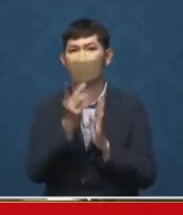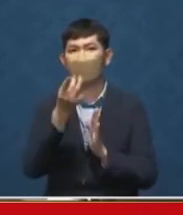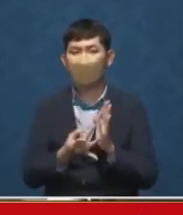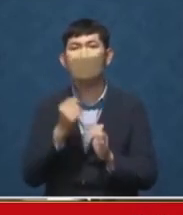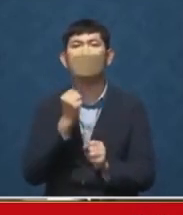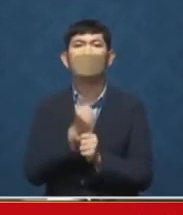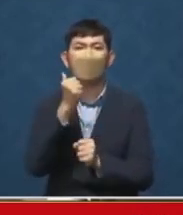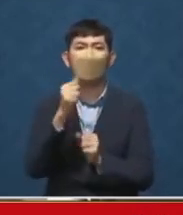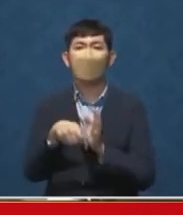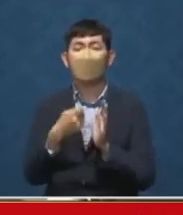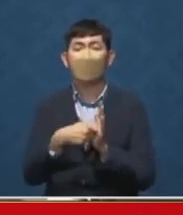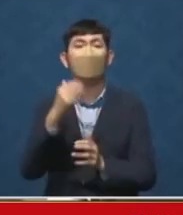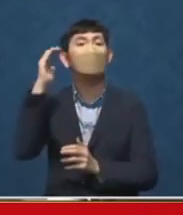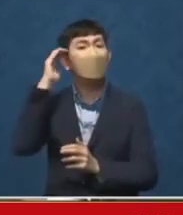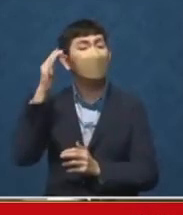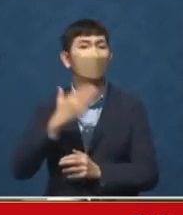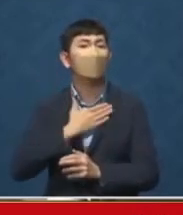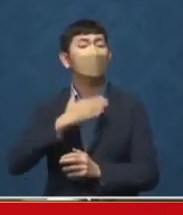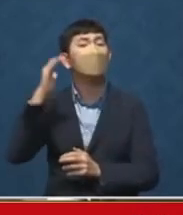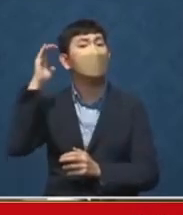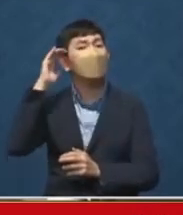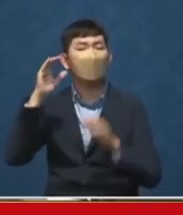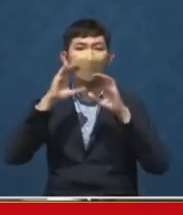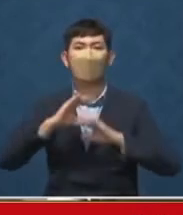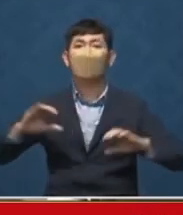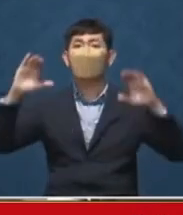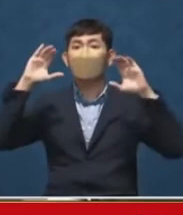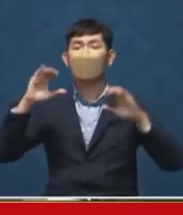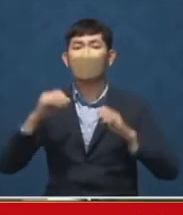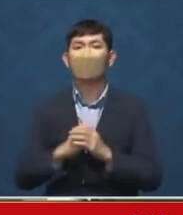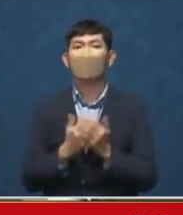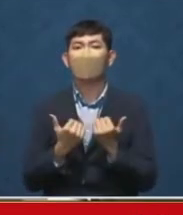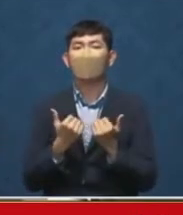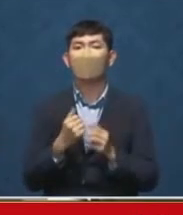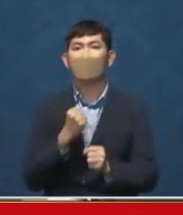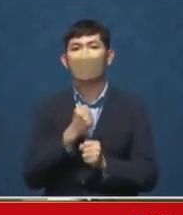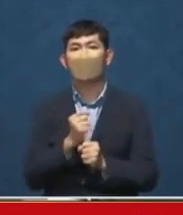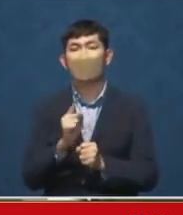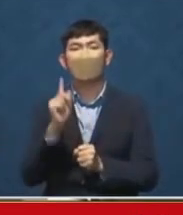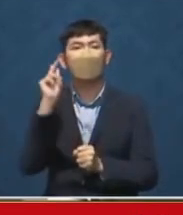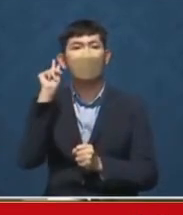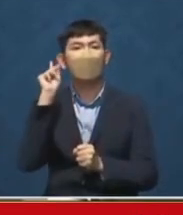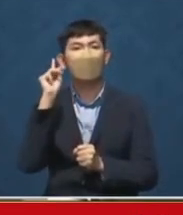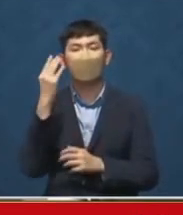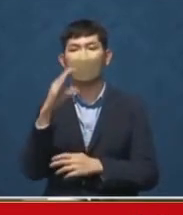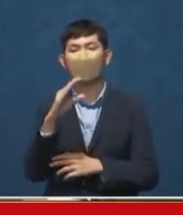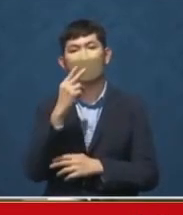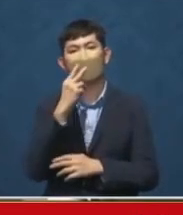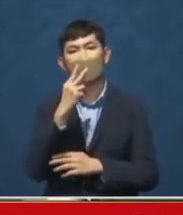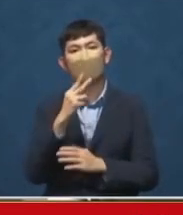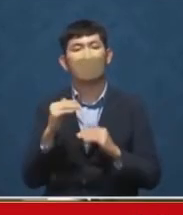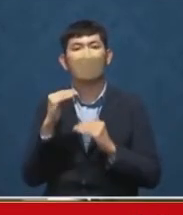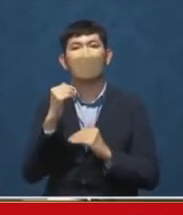ณฑ์ก็ทำได้เพราะผมเชื่อว่าท่านประธานนะหน่วยราชการเนี่ยไม่สามารถกำหนดการออกข่าวการออกสื่อ